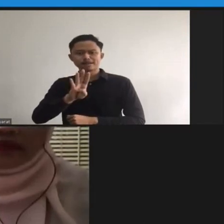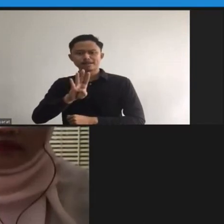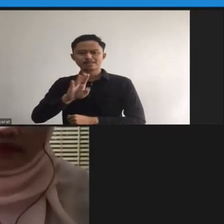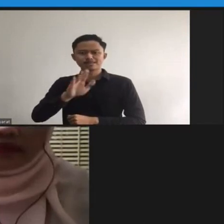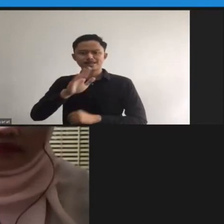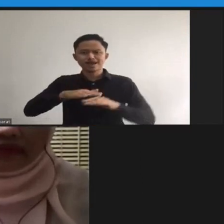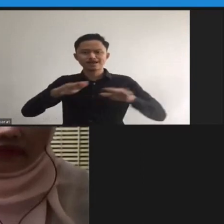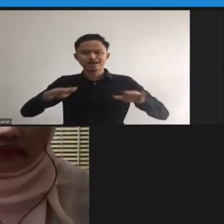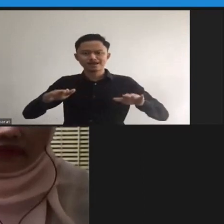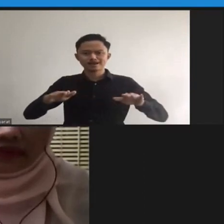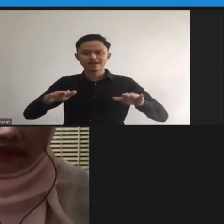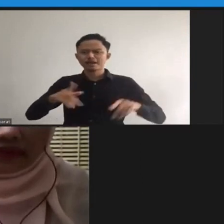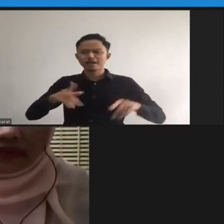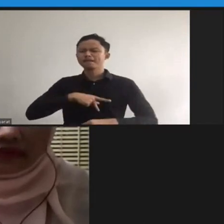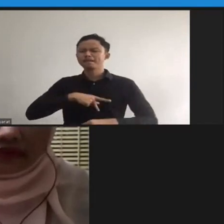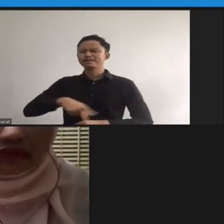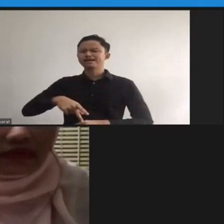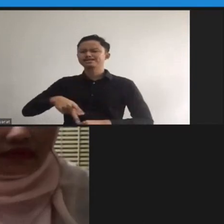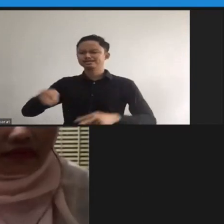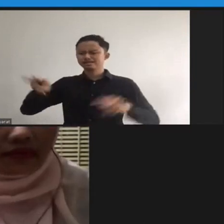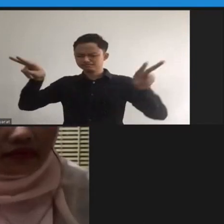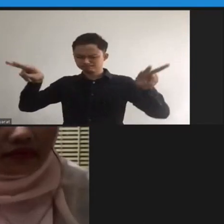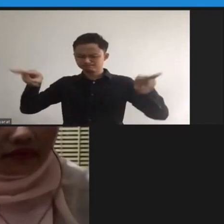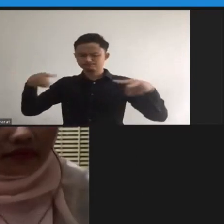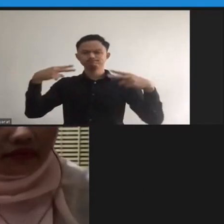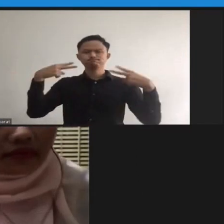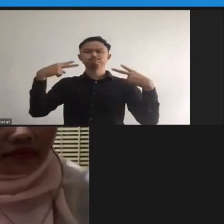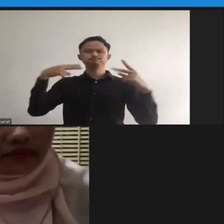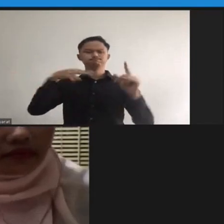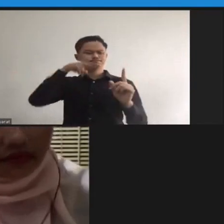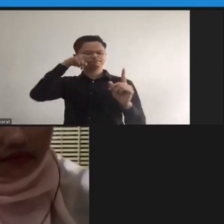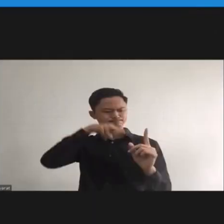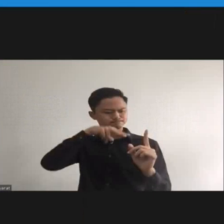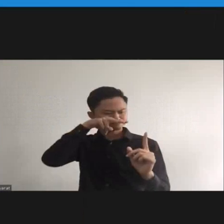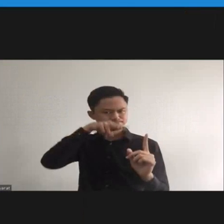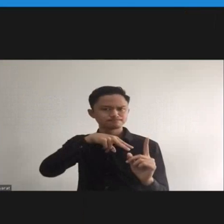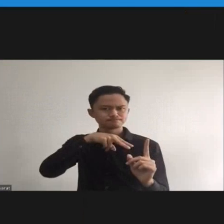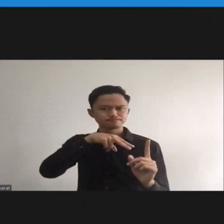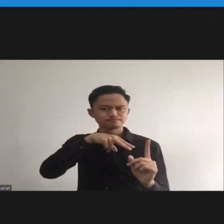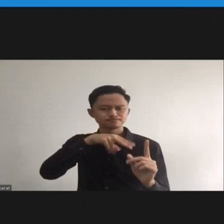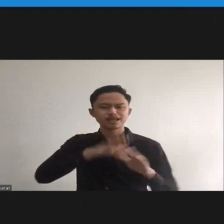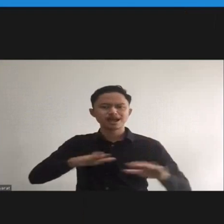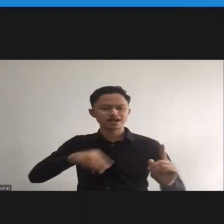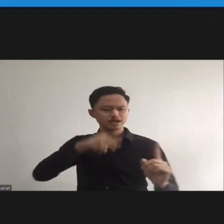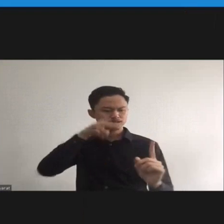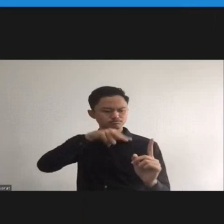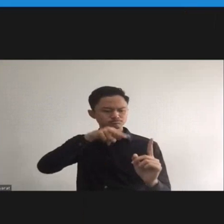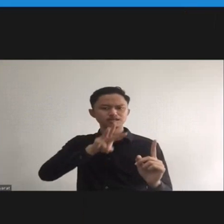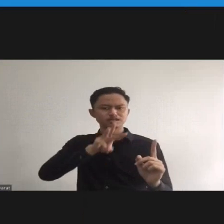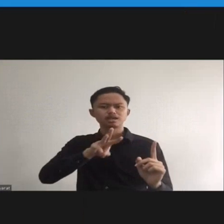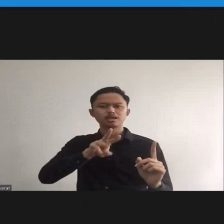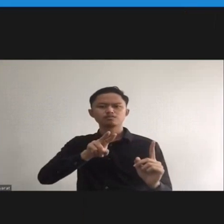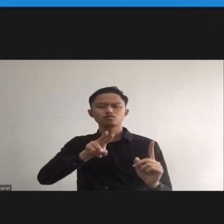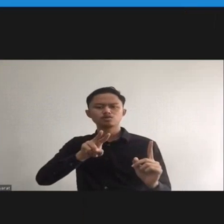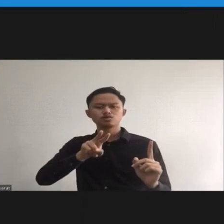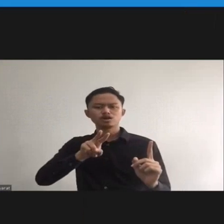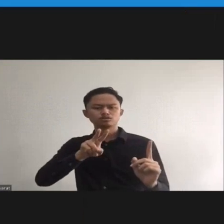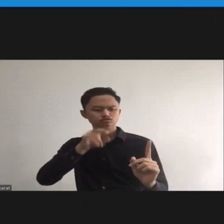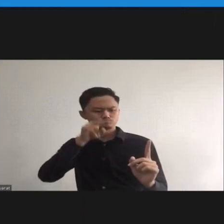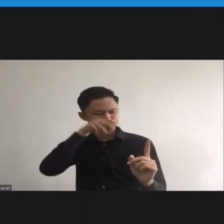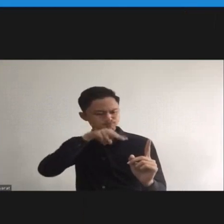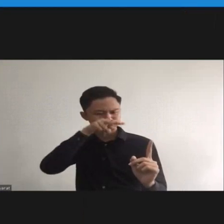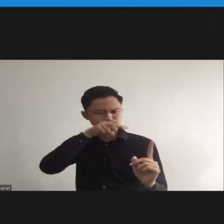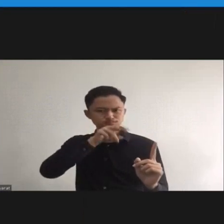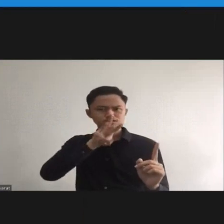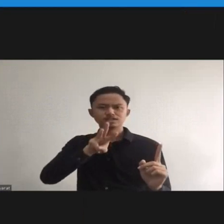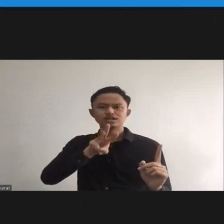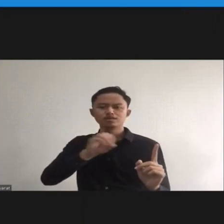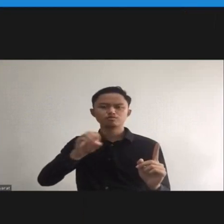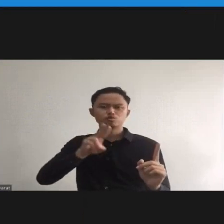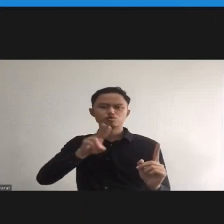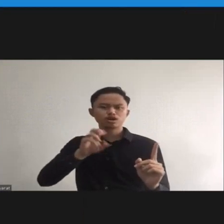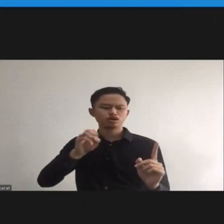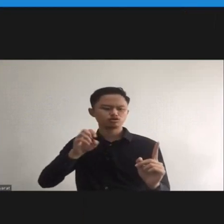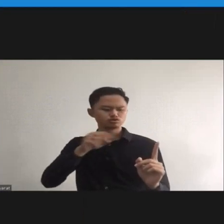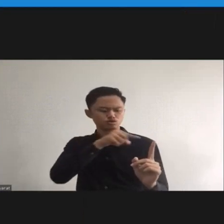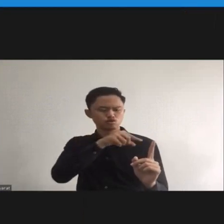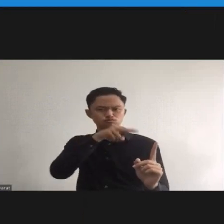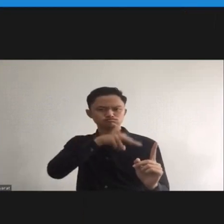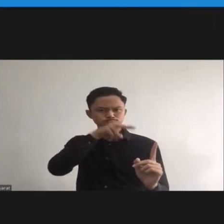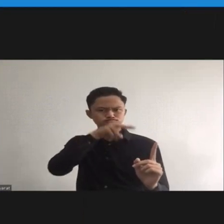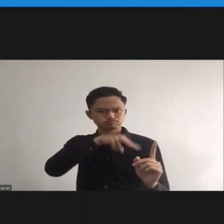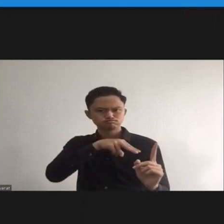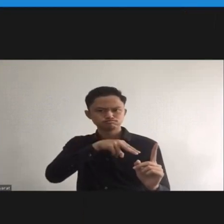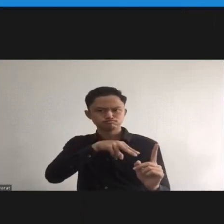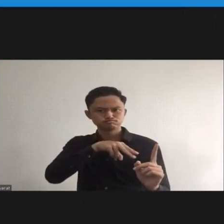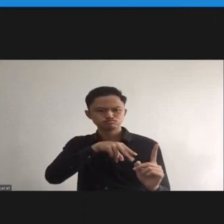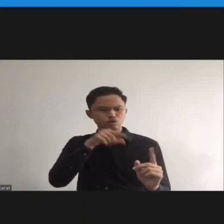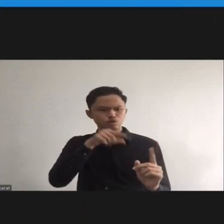dalam pengawasan COVID, dan saya kira ini merupakan angka yang sangat besar, sehingga kemudian perlu menjadi perhatian